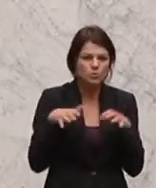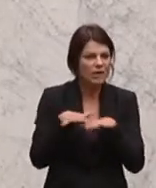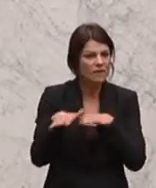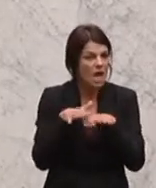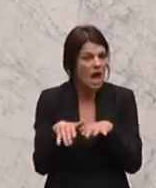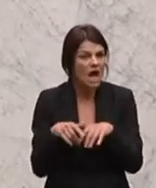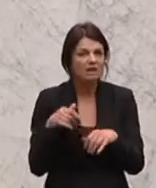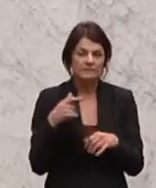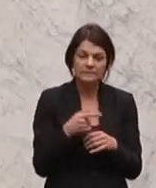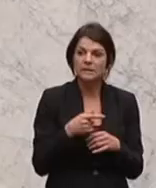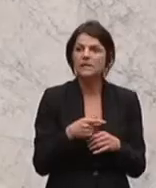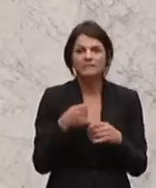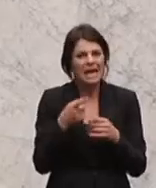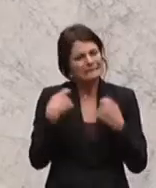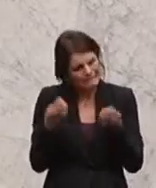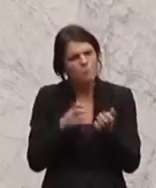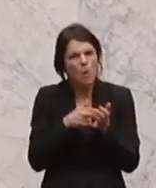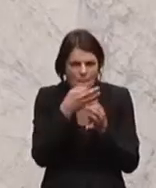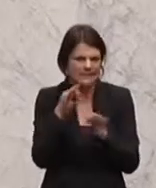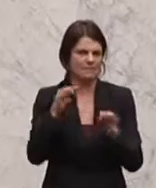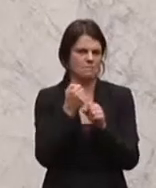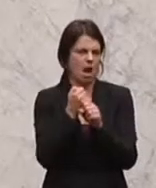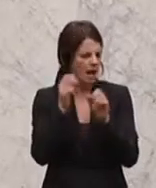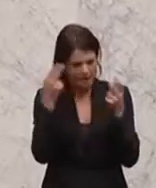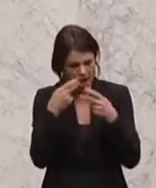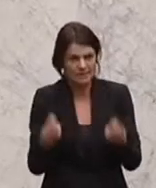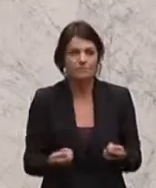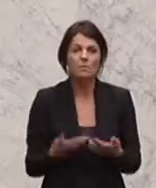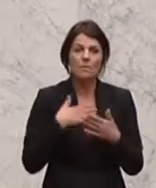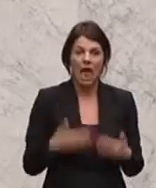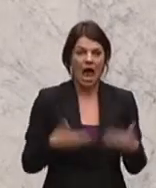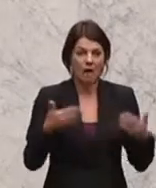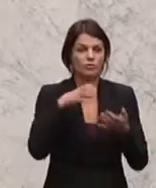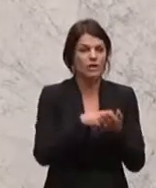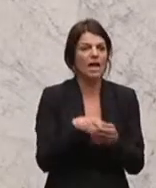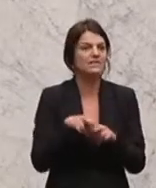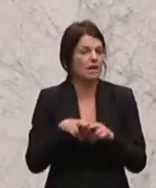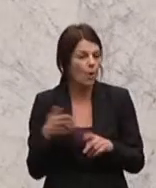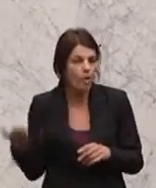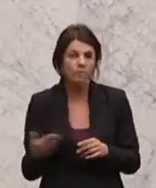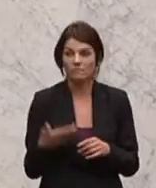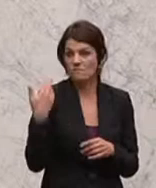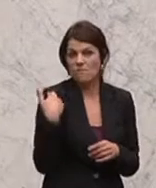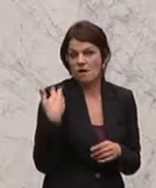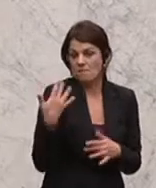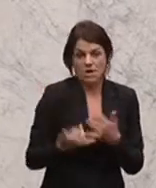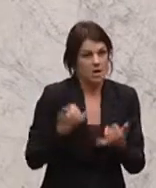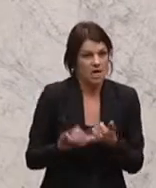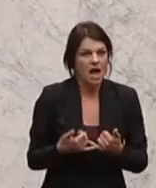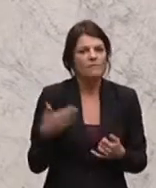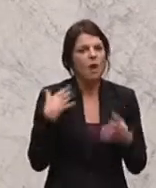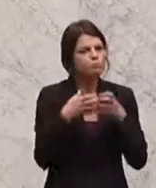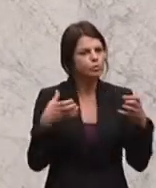nach oben sicherlich vorhanden. Und ich darf hier ein Beispiel nennen: in meiner Heimatstadt St. Pölten wurde vor wenigen Jahren